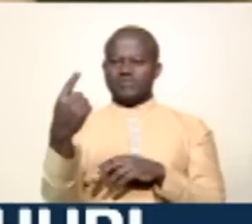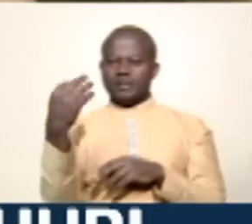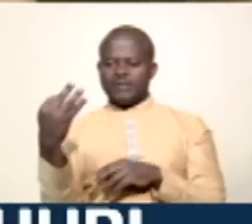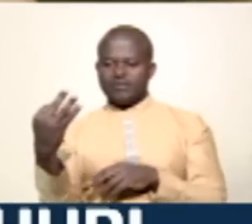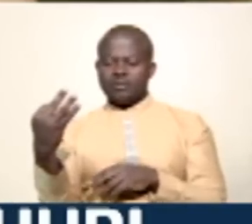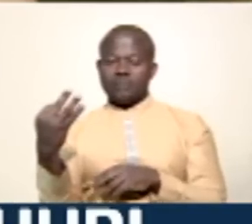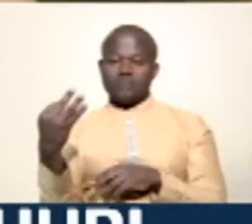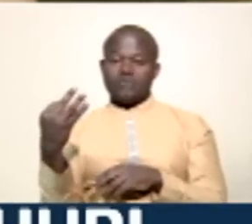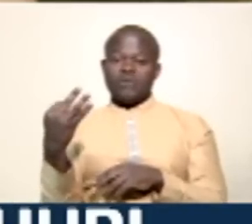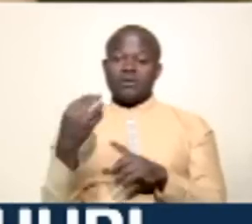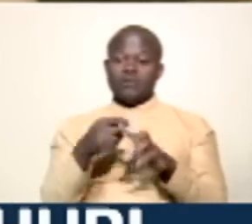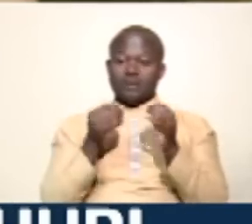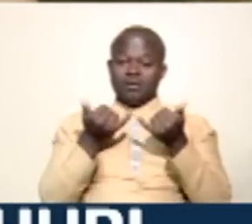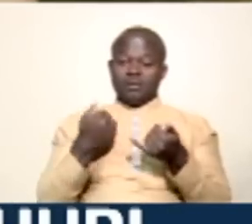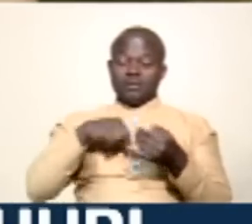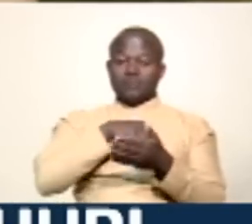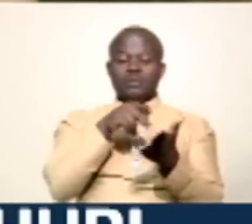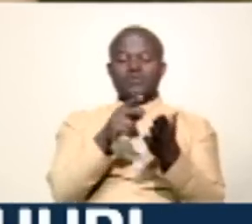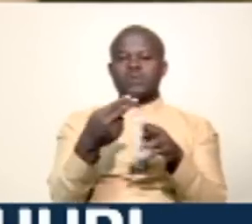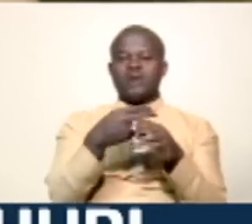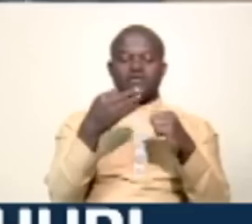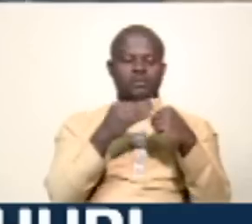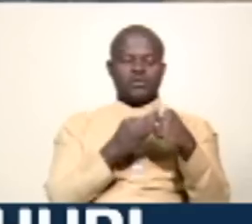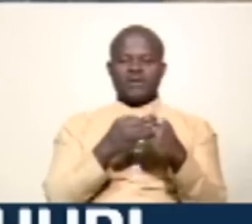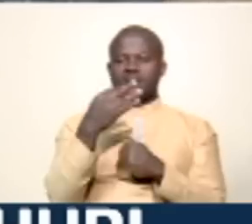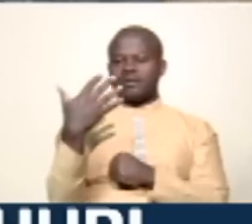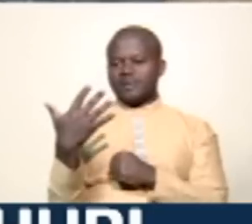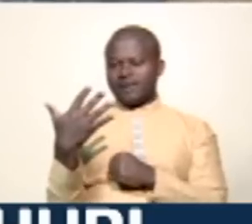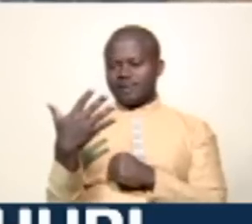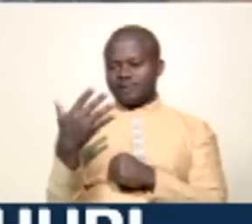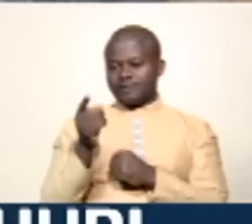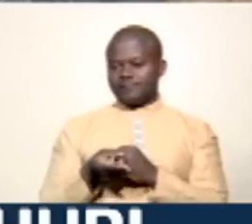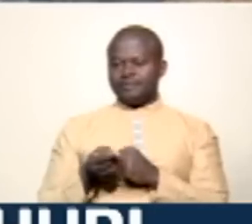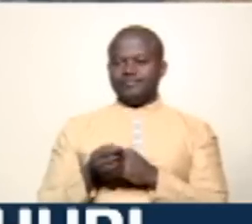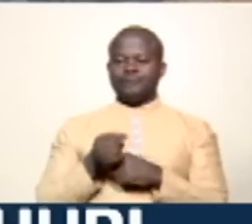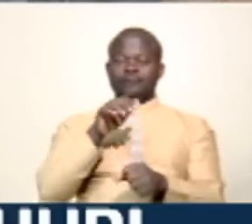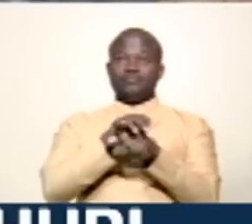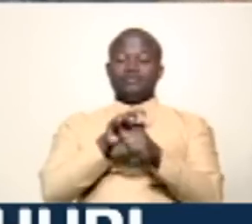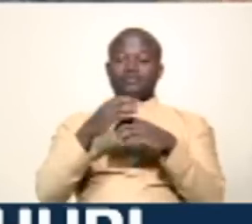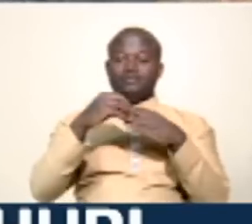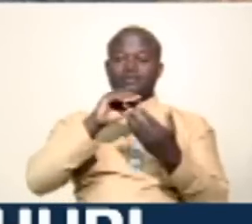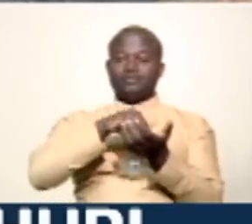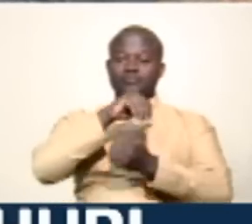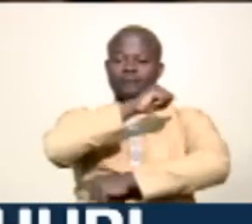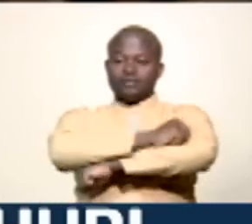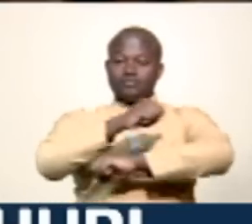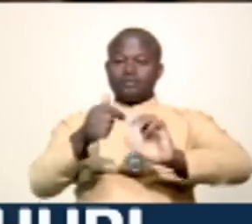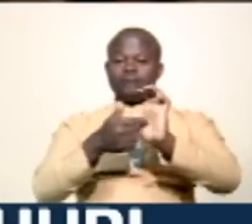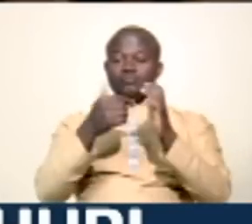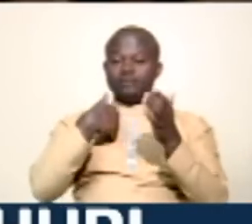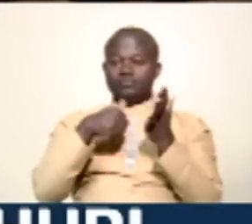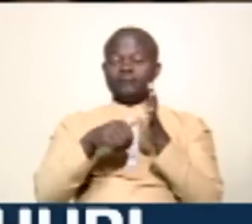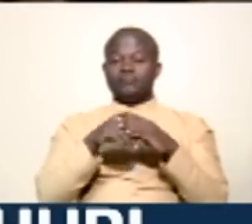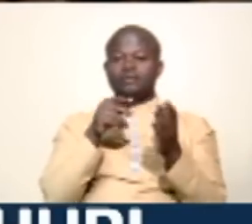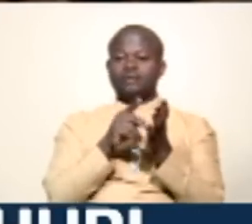113,000, none ubu twishyura 85,000. Ni kenshi abayobozi b'ibigo by'amashuri bagiye bagaragaza ko bafite ikibazo